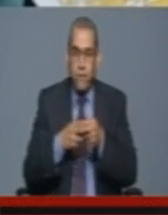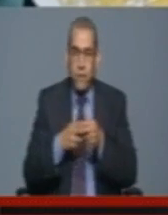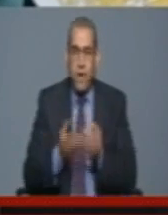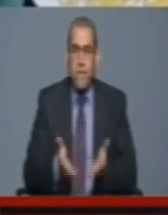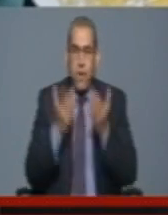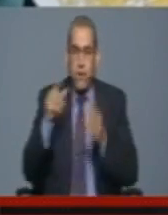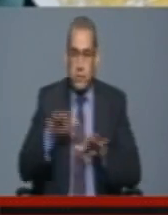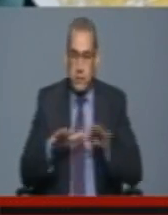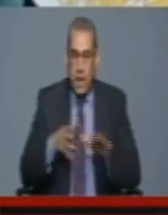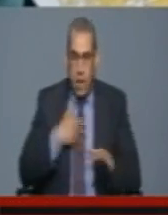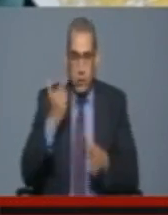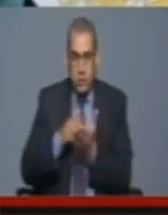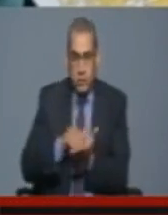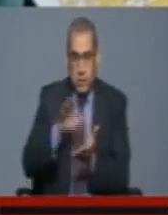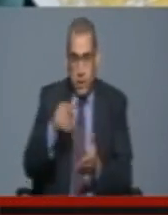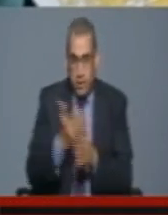محاولات بهذا الشأن،